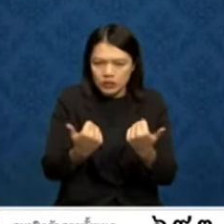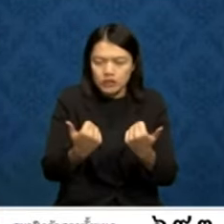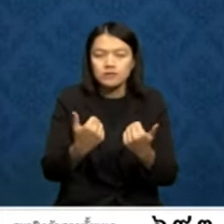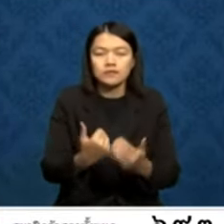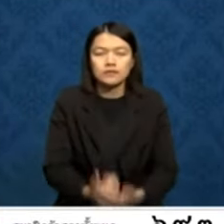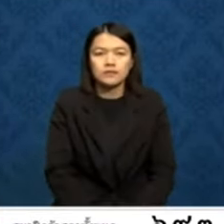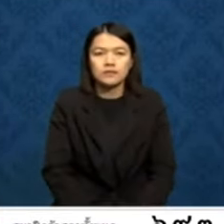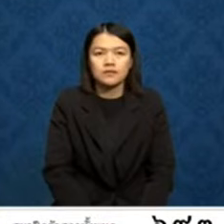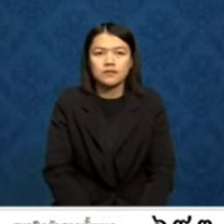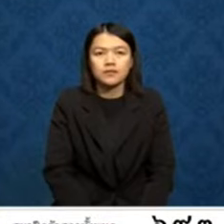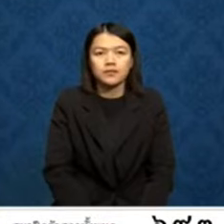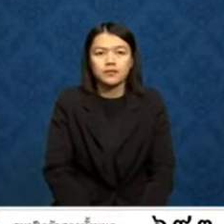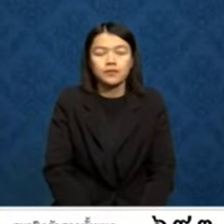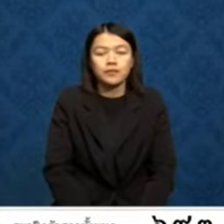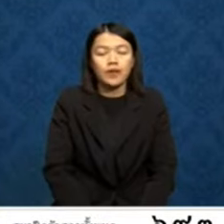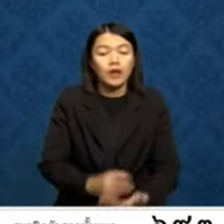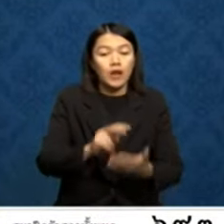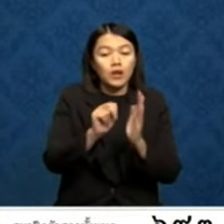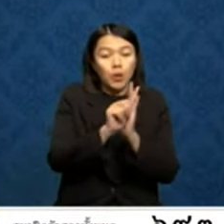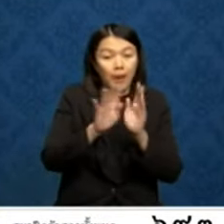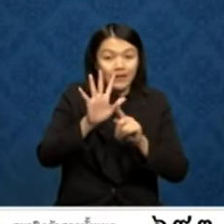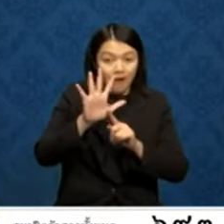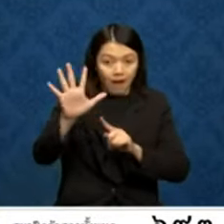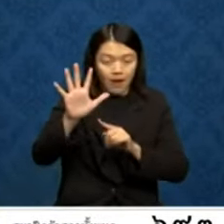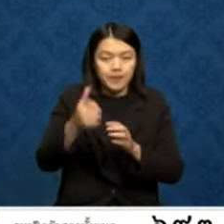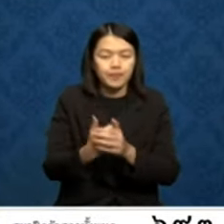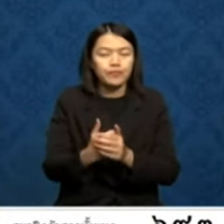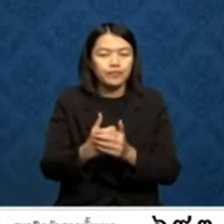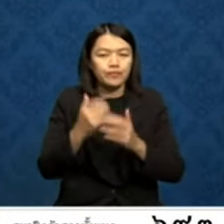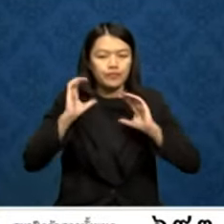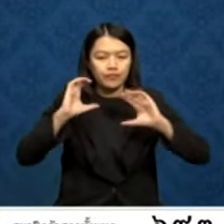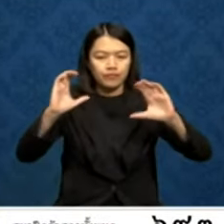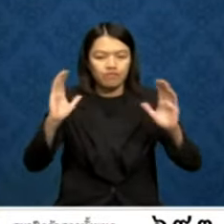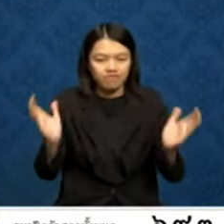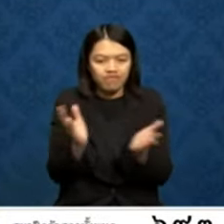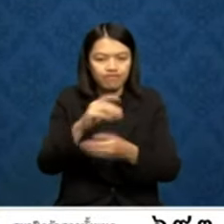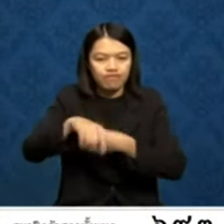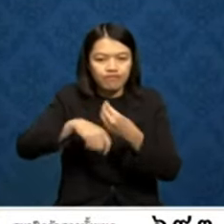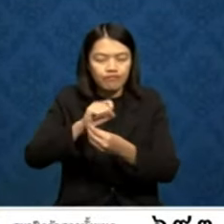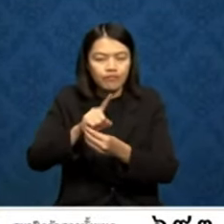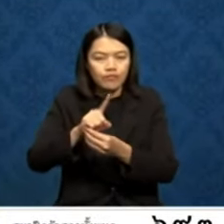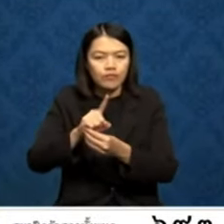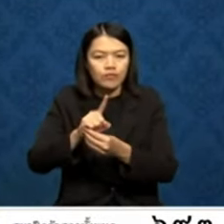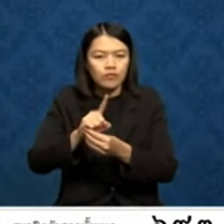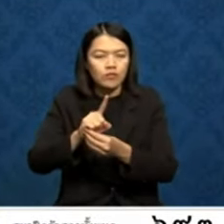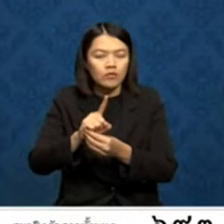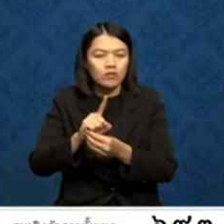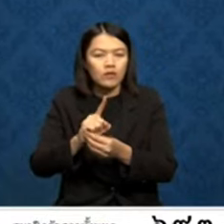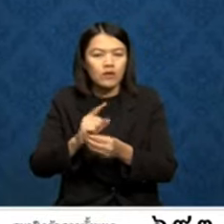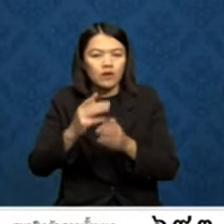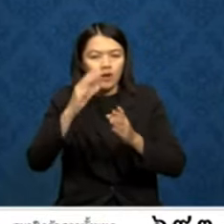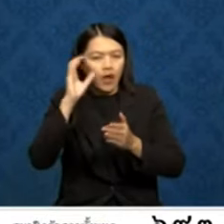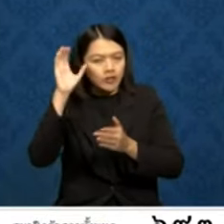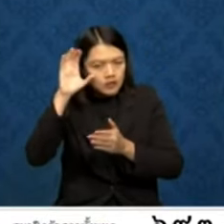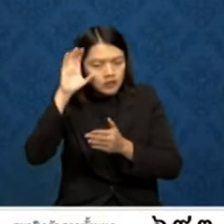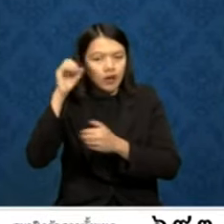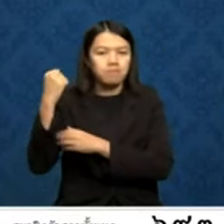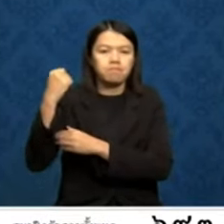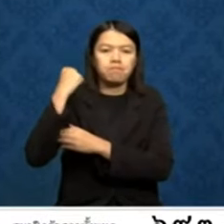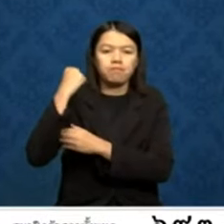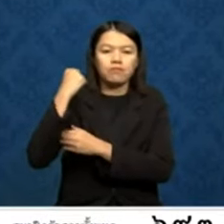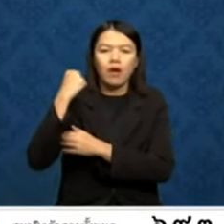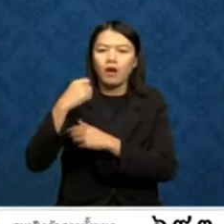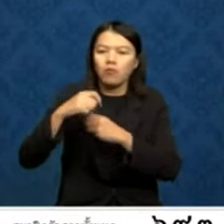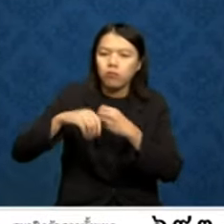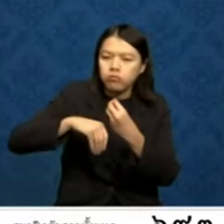นโยบายที่5รัฐบาลจะเร่งกระตุ้นเศรษฐกิจสร้างความเชื่อมั่นและกระตุ้นให้เกิดการจับจ่ายใช้ส